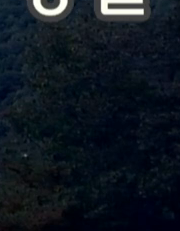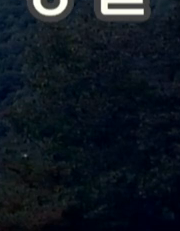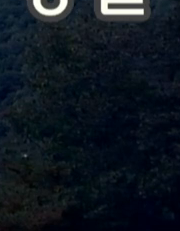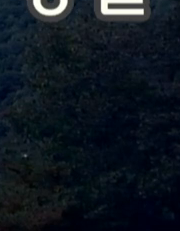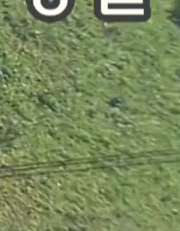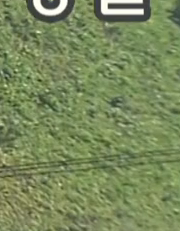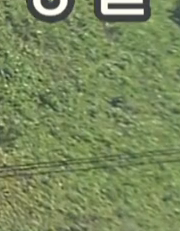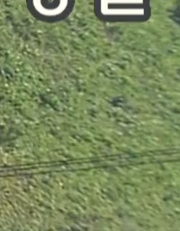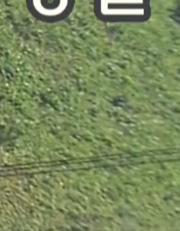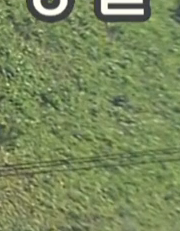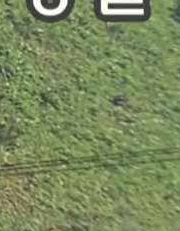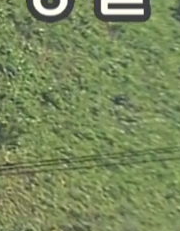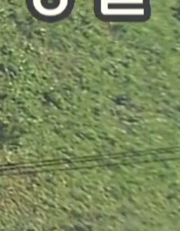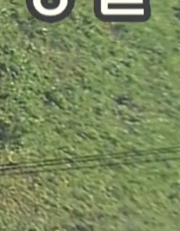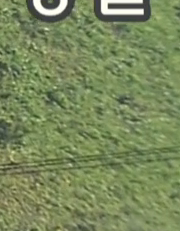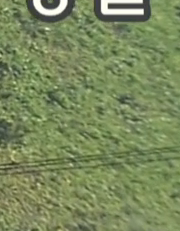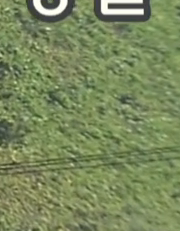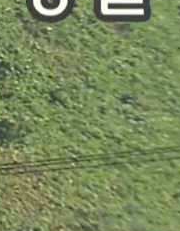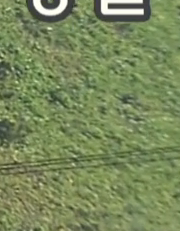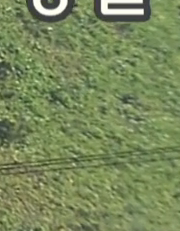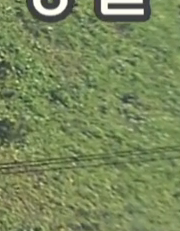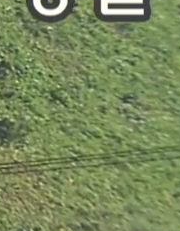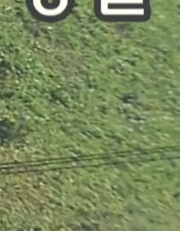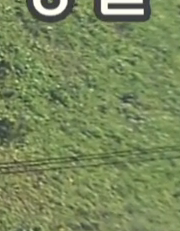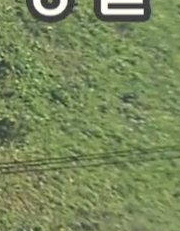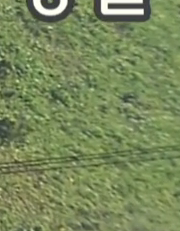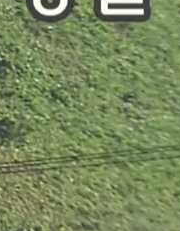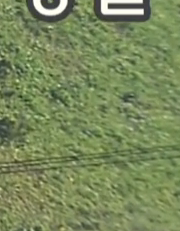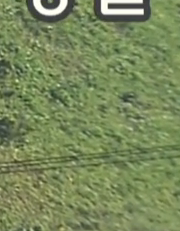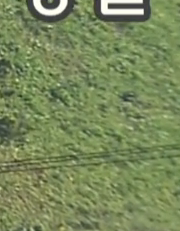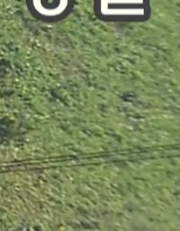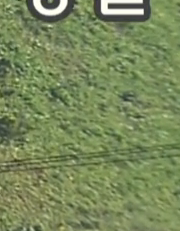으 으